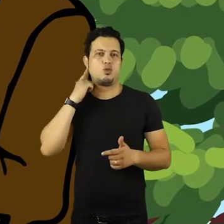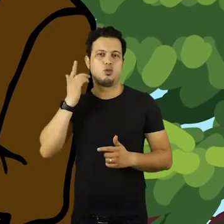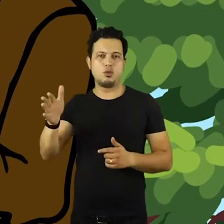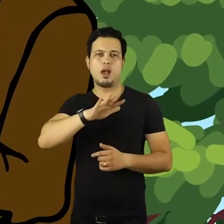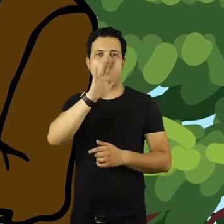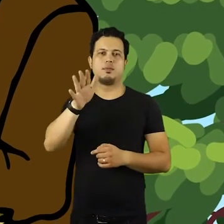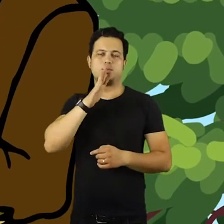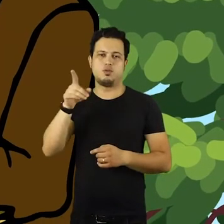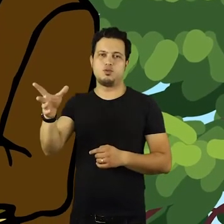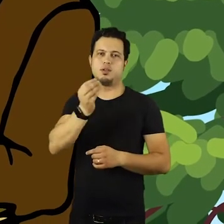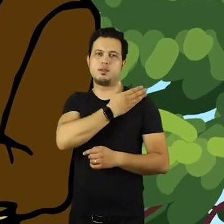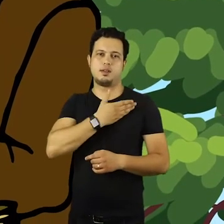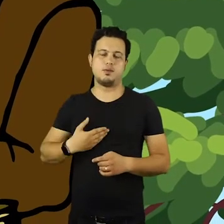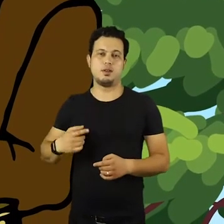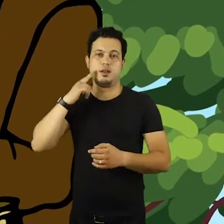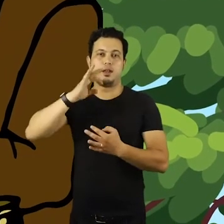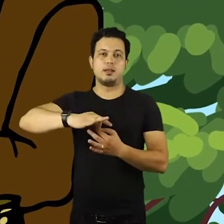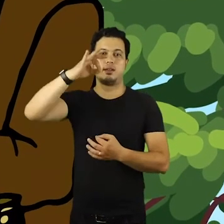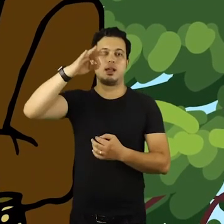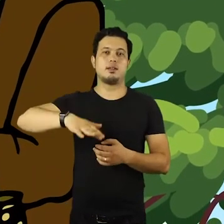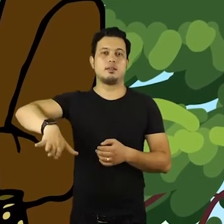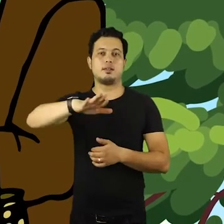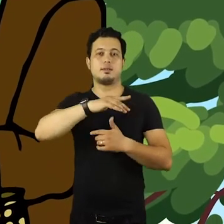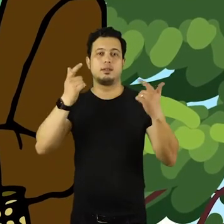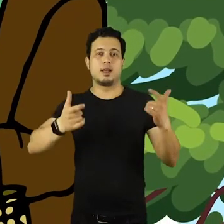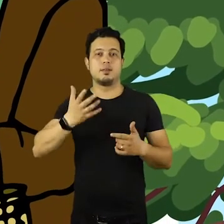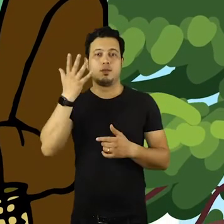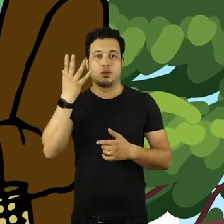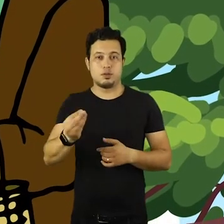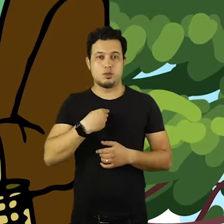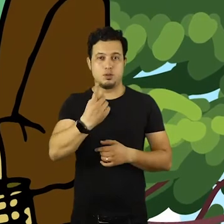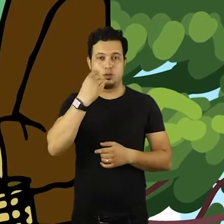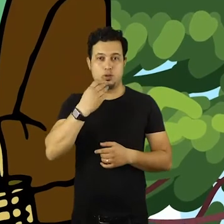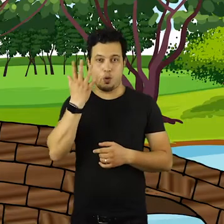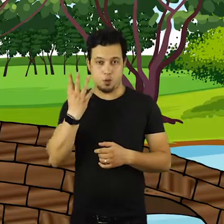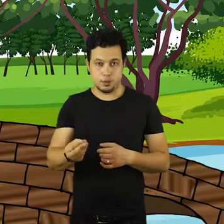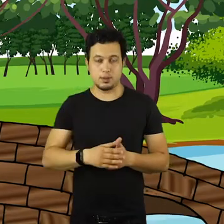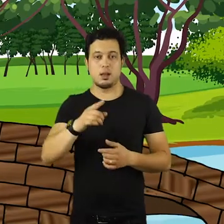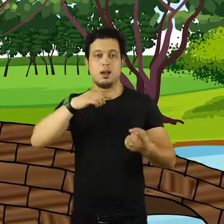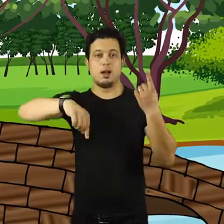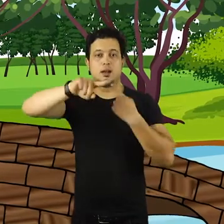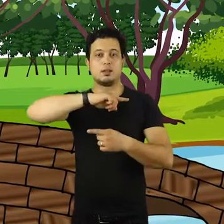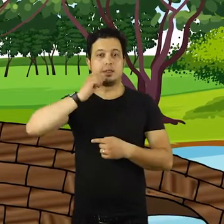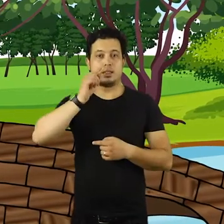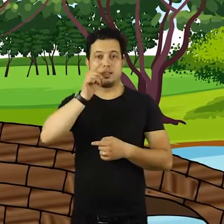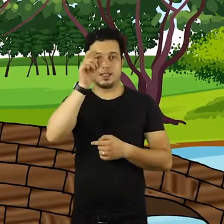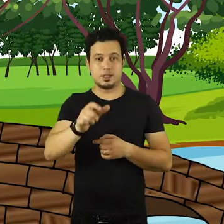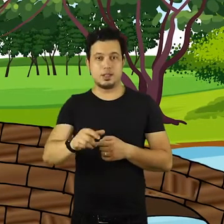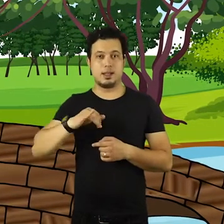ünlüdür o. Herkes onu çok sever. İnsanların nerede olduğunu soracak olursanız, aradığınız